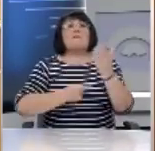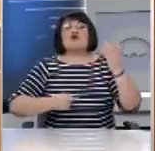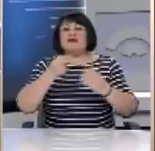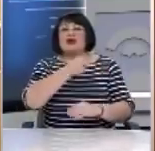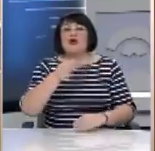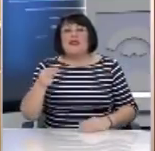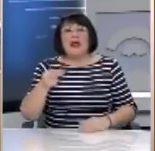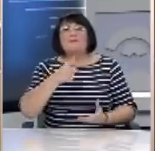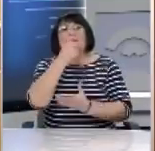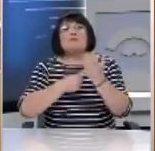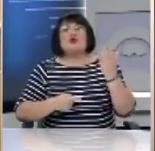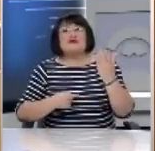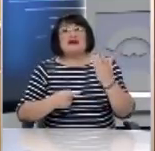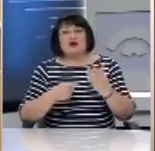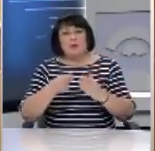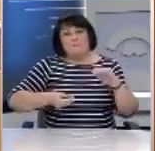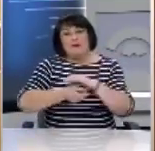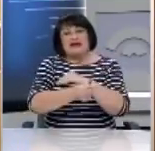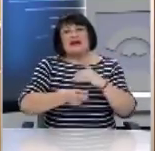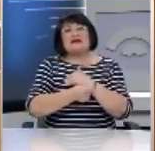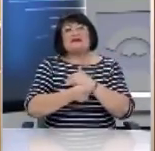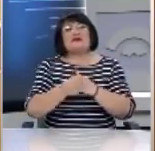σε προσφυγικό παύλα μεταναστευτικό,